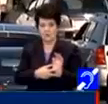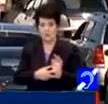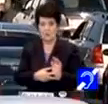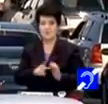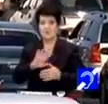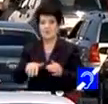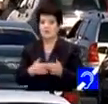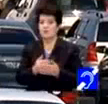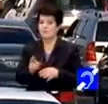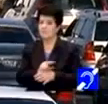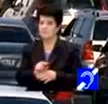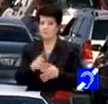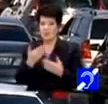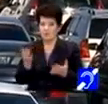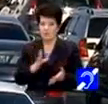atunci nu a mai fost reparat.